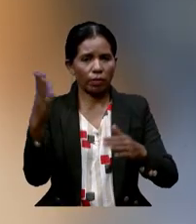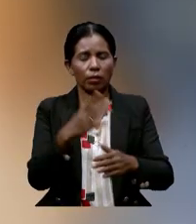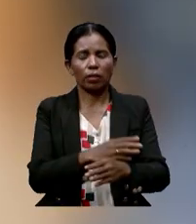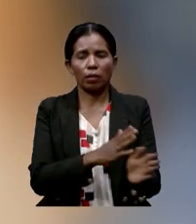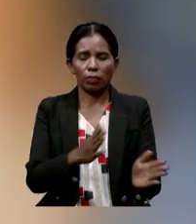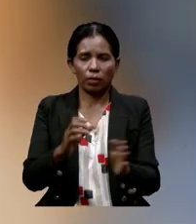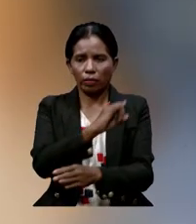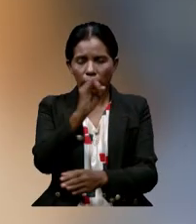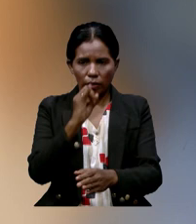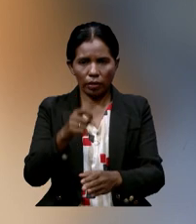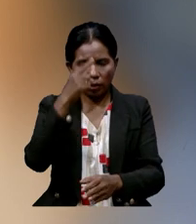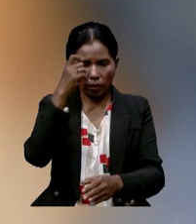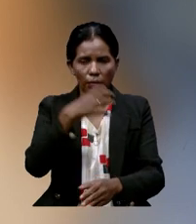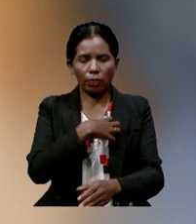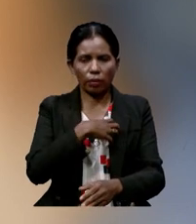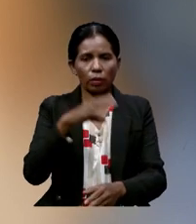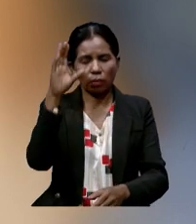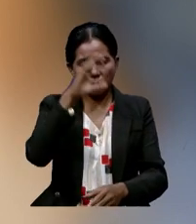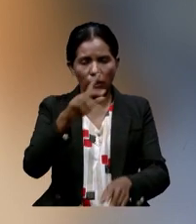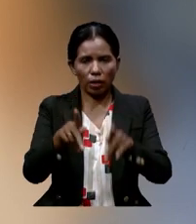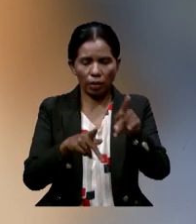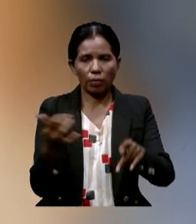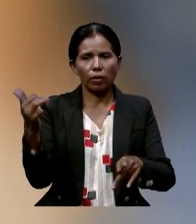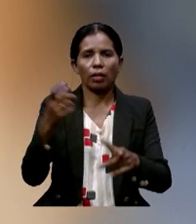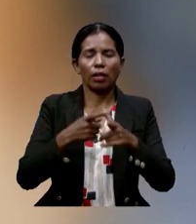proses investigasaun tama polisi se buka tu suspeitu sira